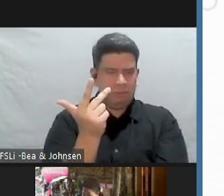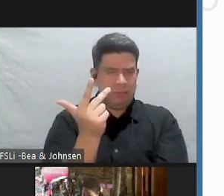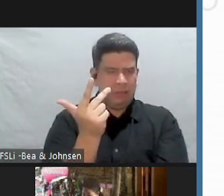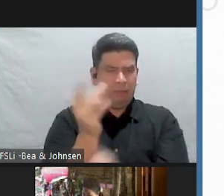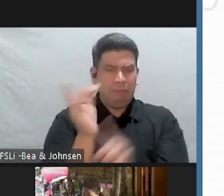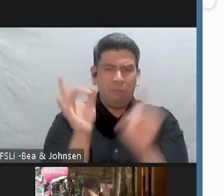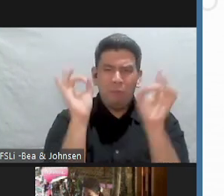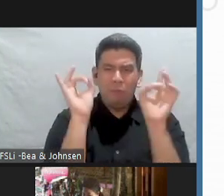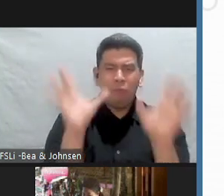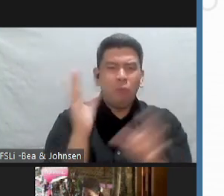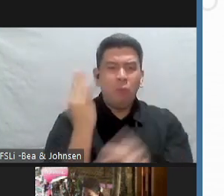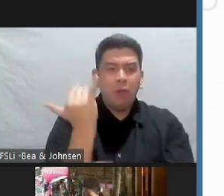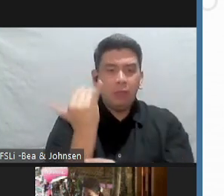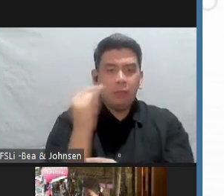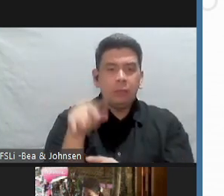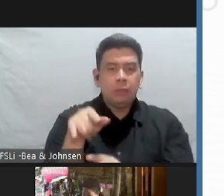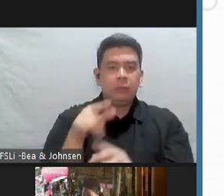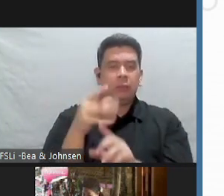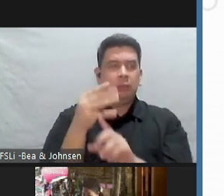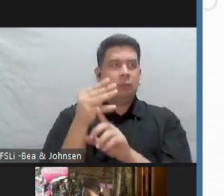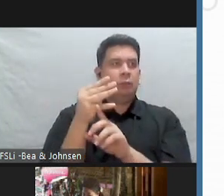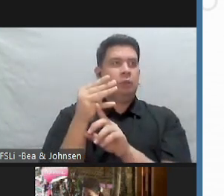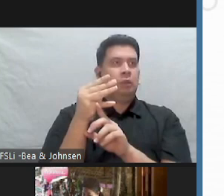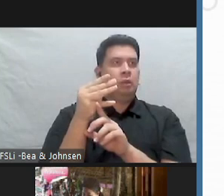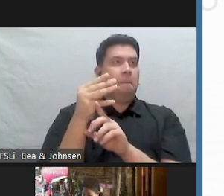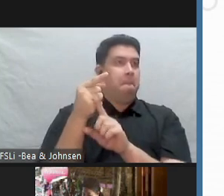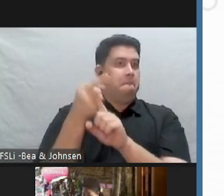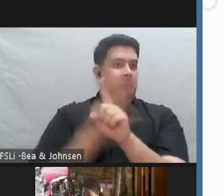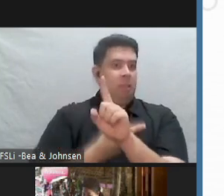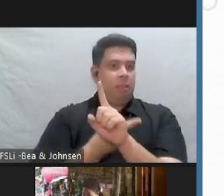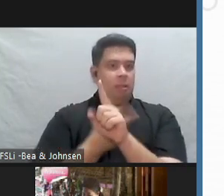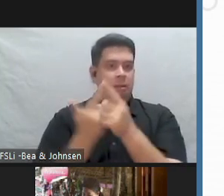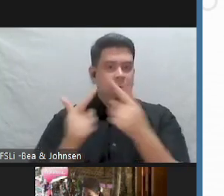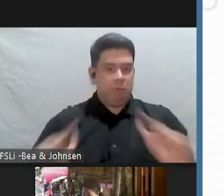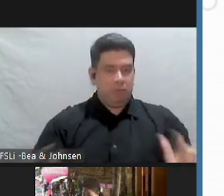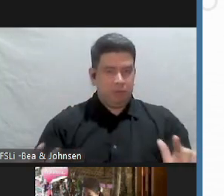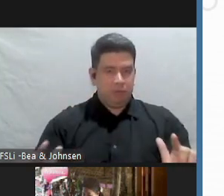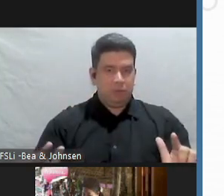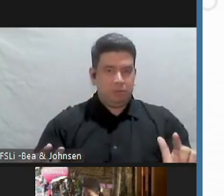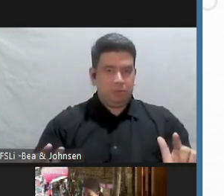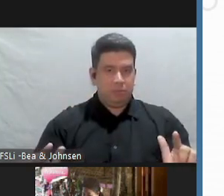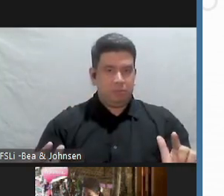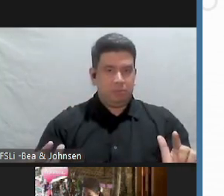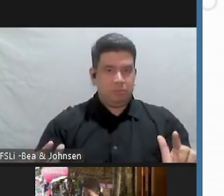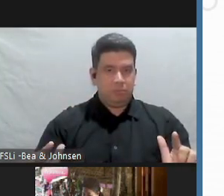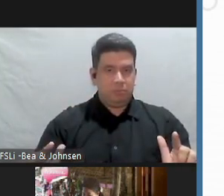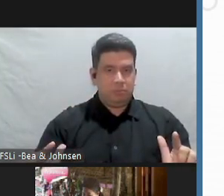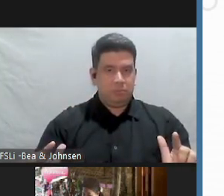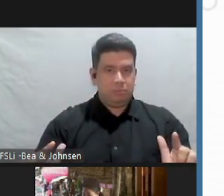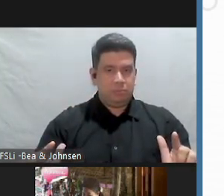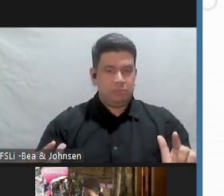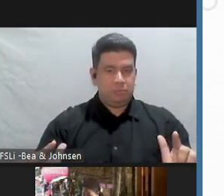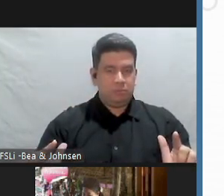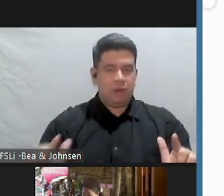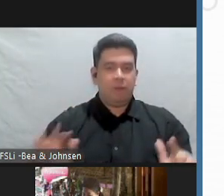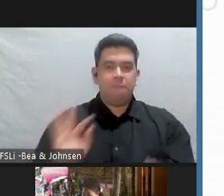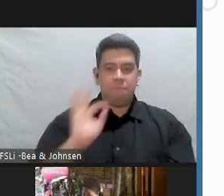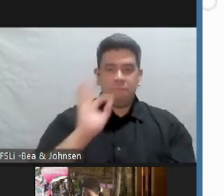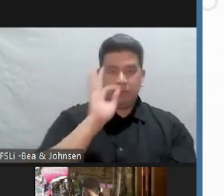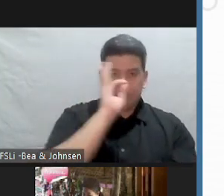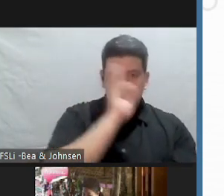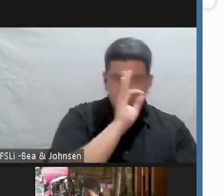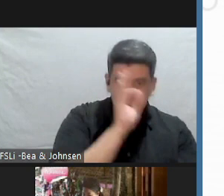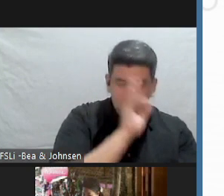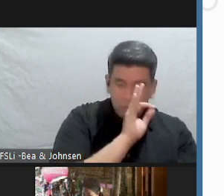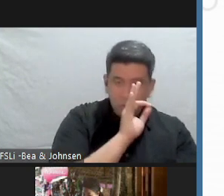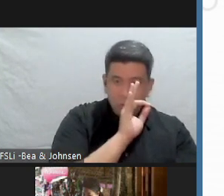sa KWF, ang kanilang tema ay Filipino at mga katutubong wika. So, pinahahalagaan ang mga katutubong